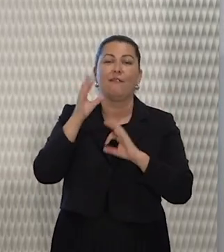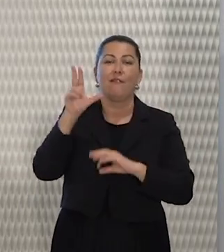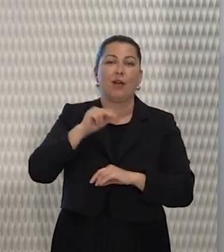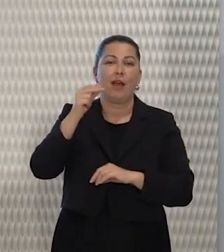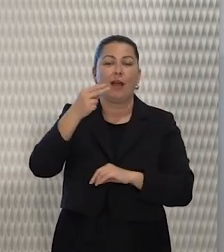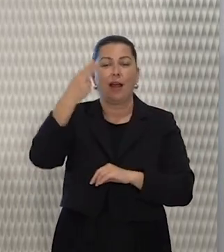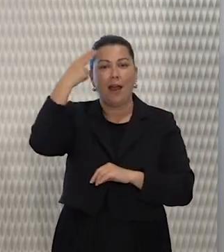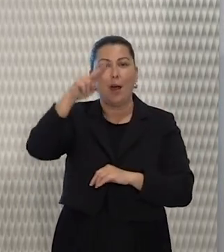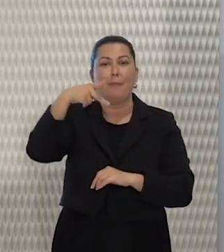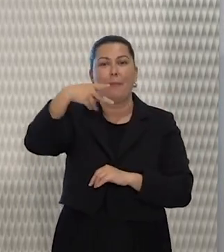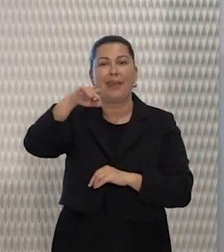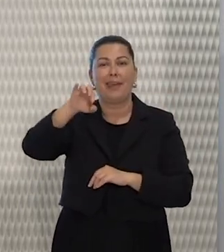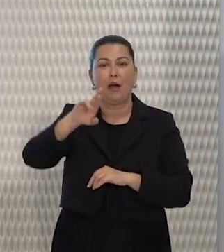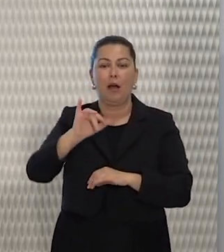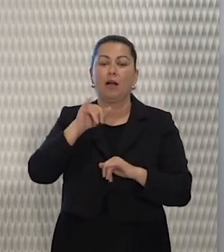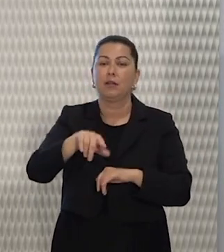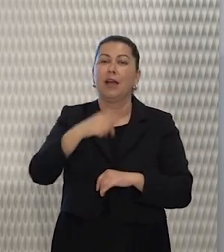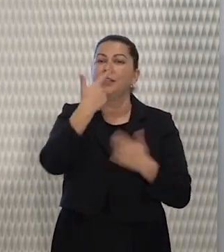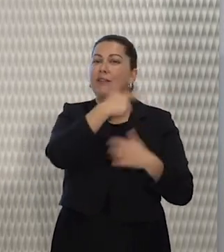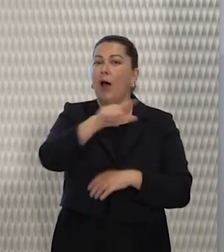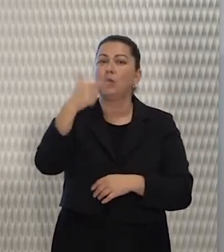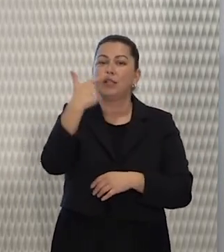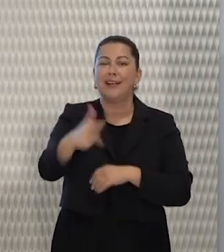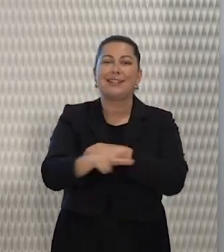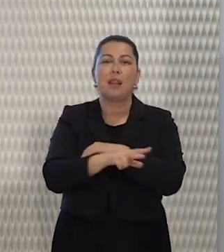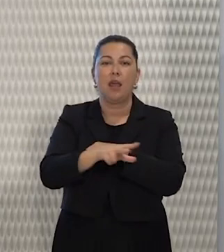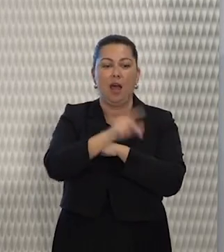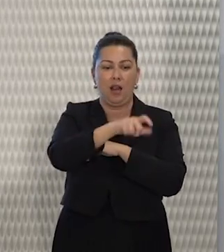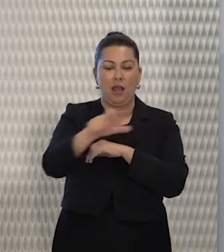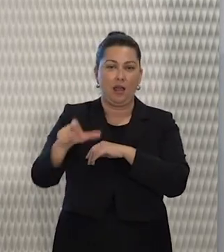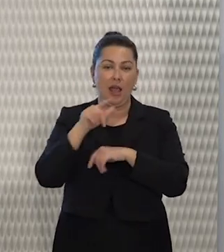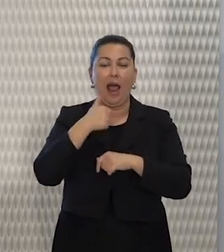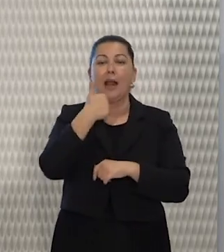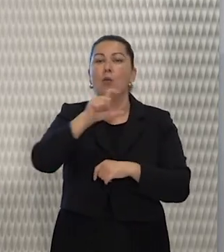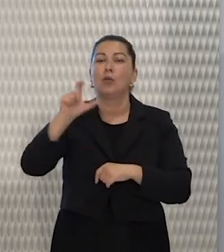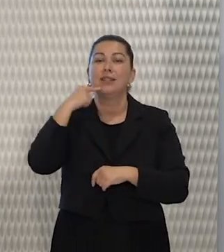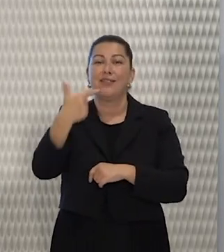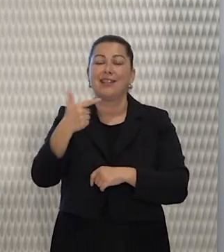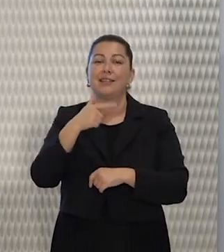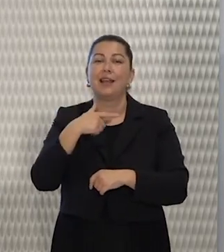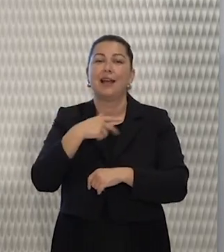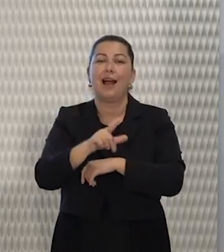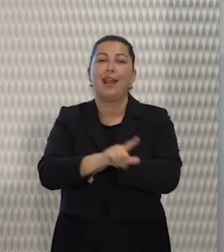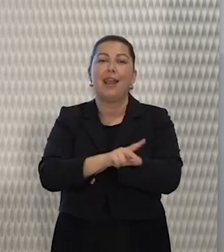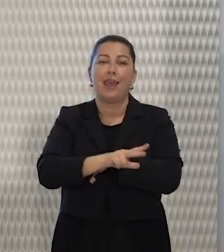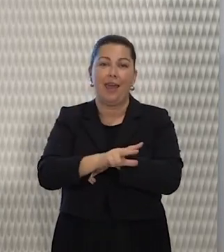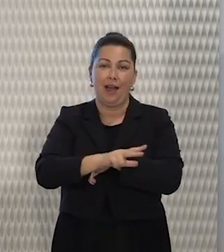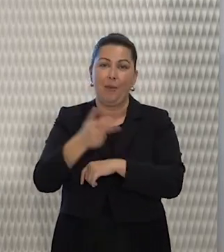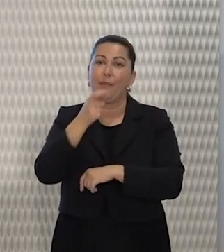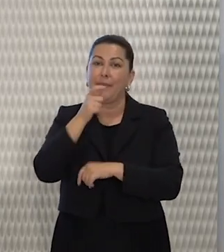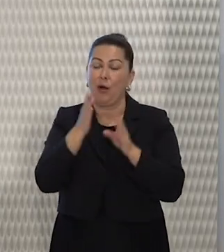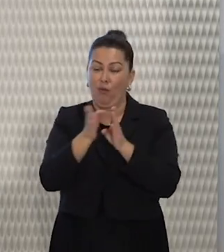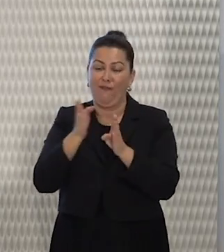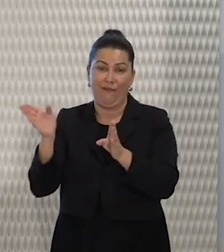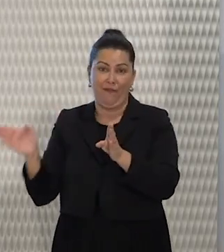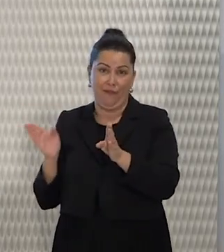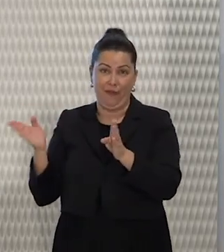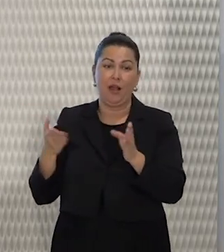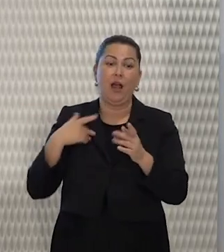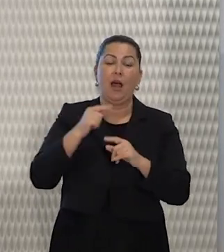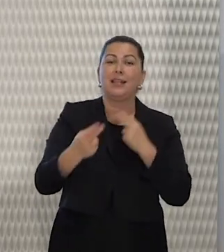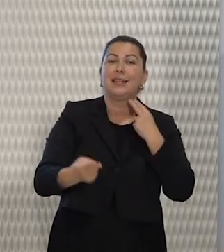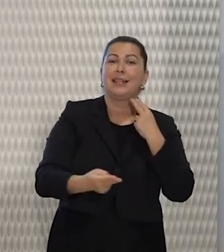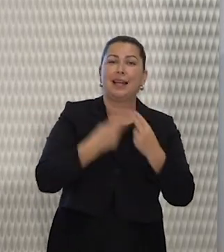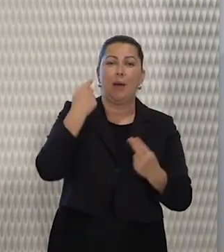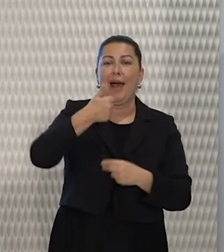aktuell 220 Lehrlinge aus in über 20 Lehrberufen. Der Zuspruch ist sehr groß. Wir haben ca. knapp 1000